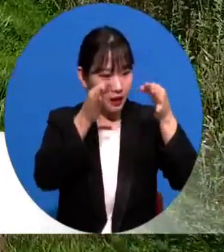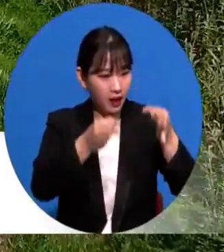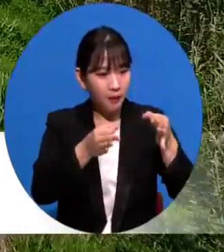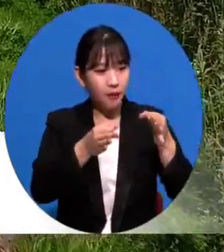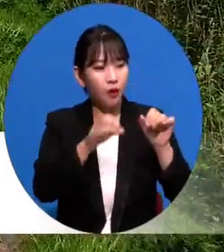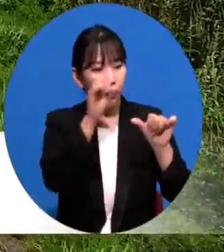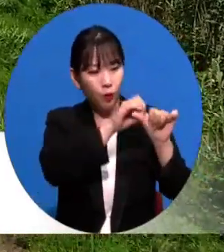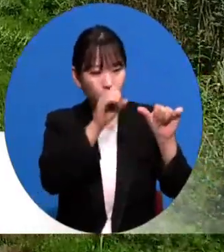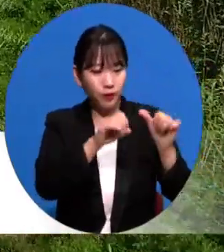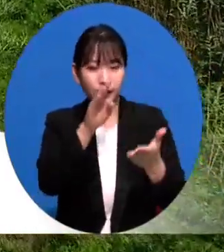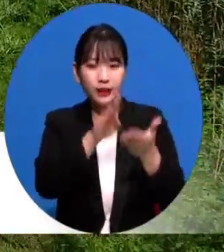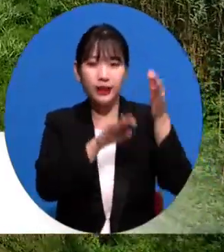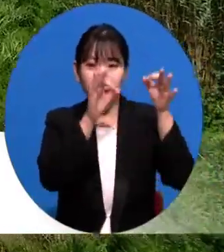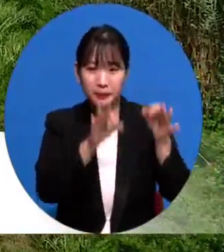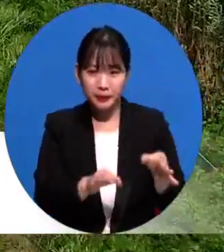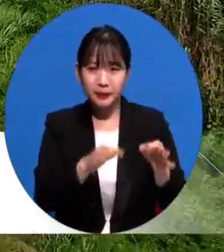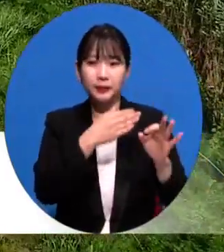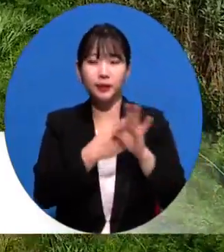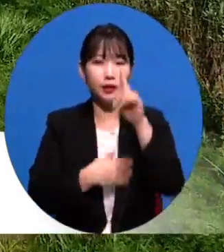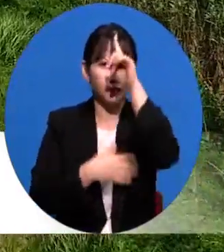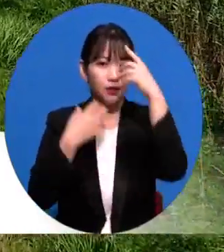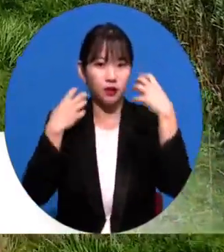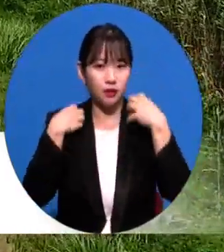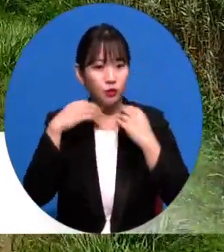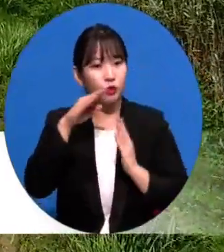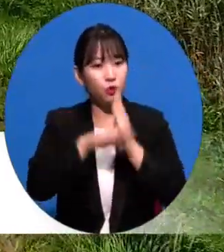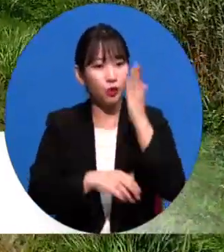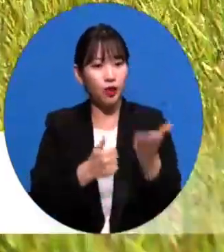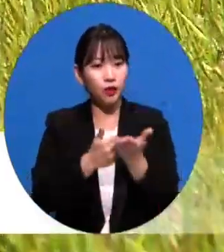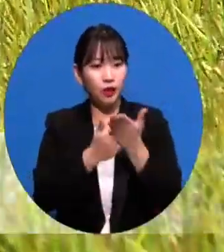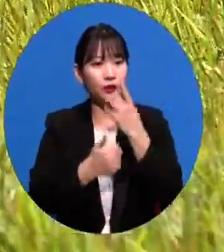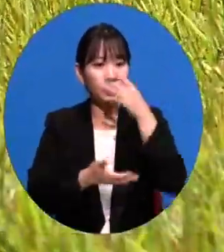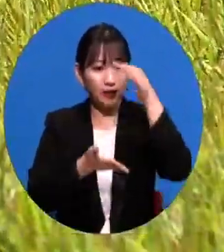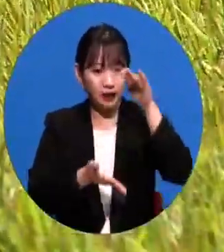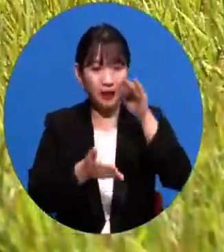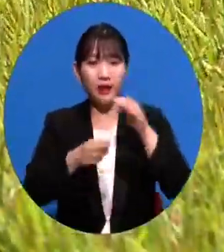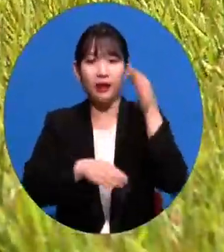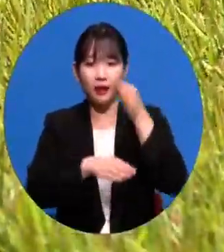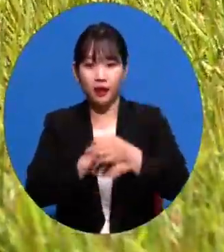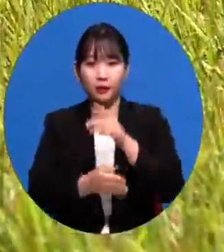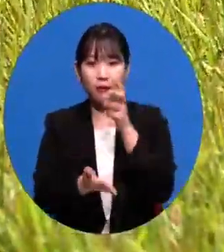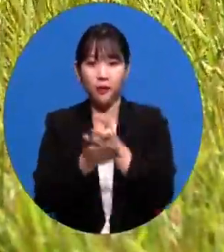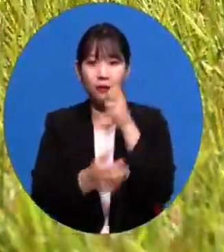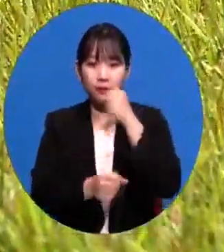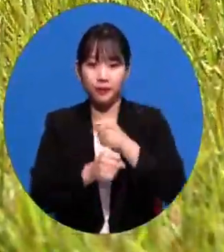평년보다 5% 이상 떨어지면 정부가 초과 생산량을 매입하도록 규정하고 있습니다.